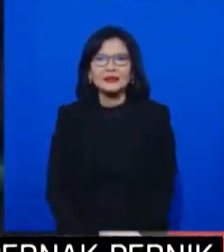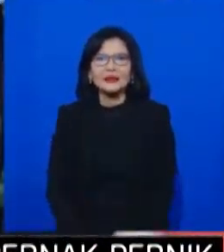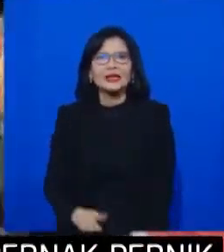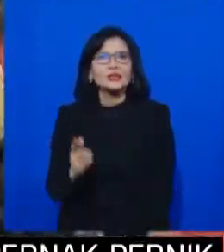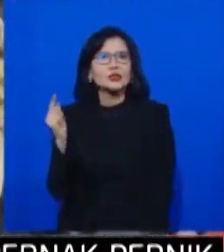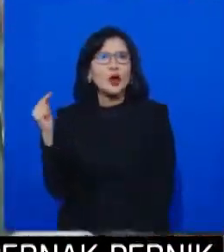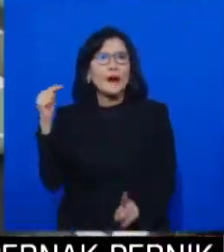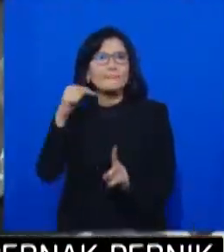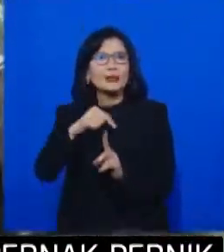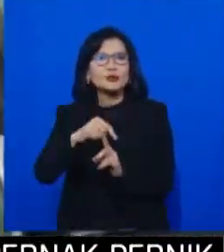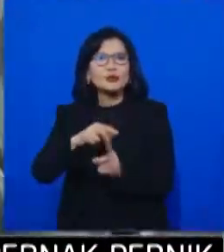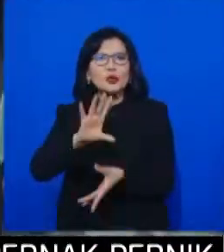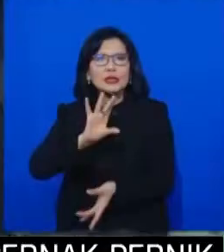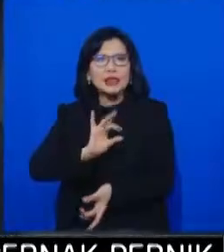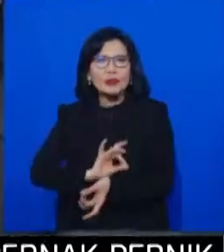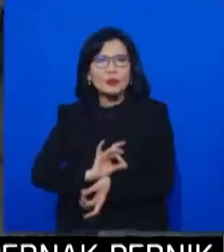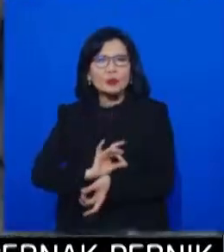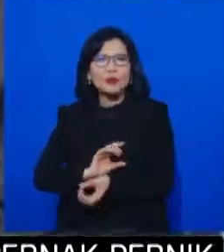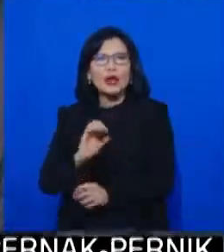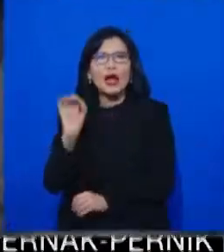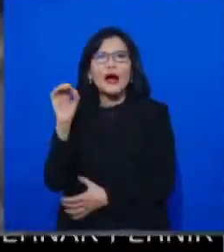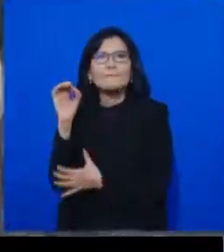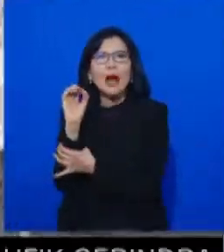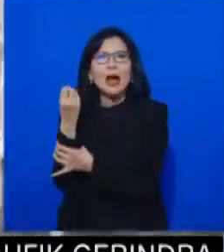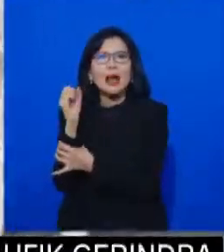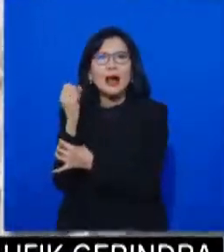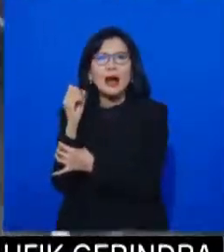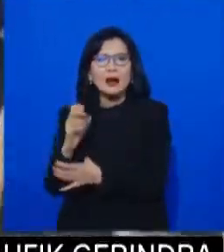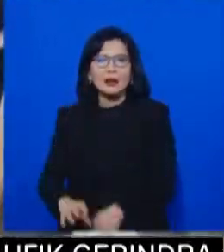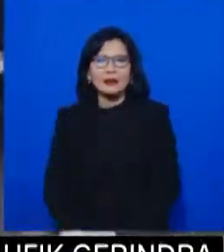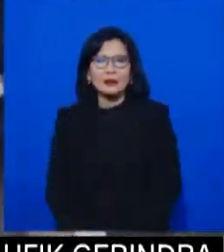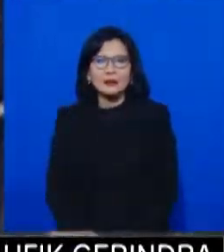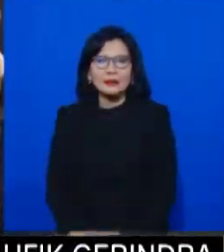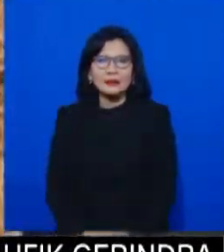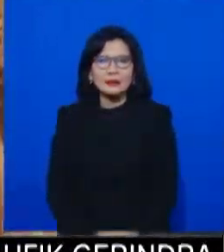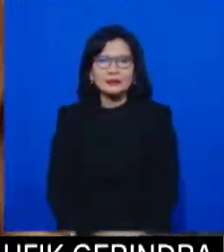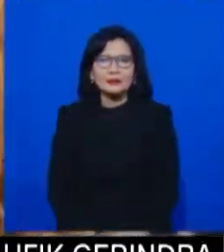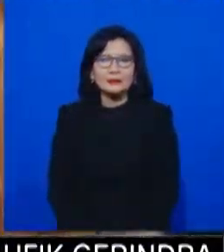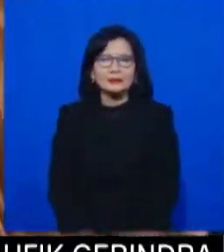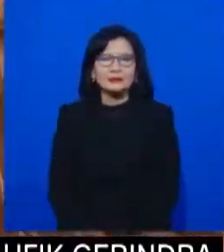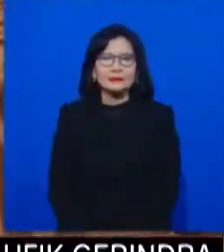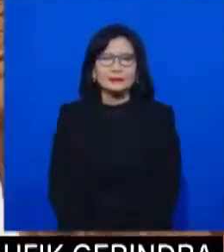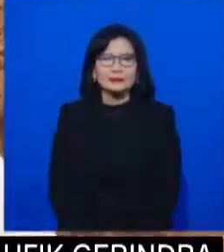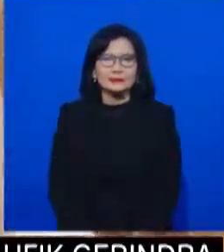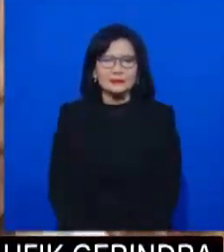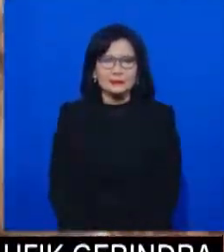Borobudur Magelang. Tim Liputan CNN Indonesia.